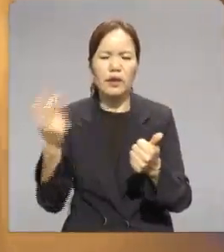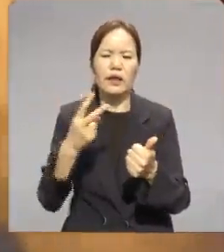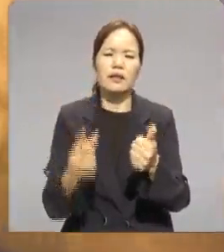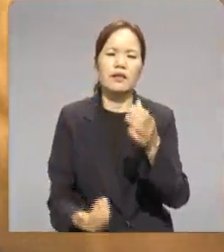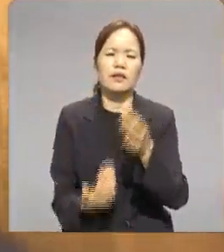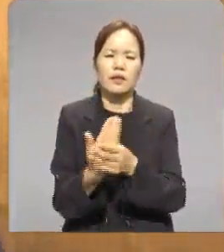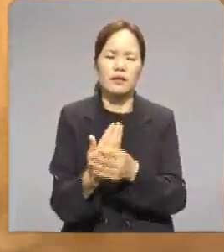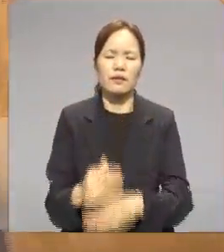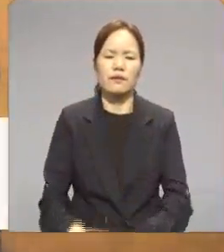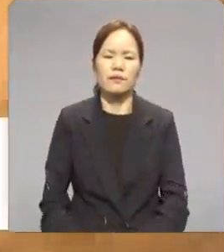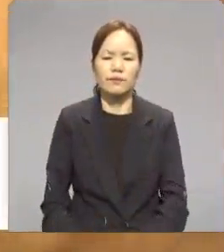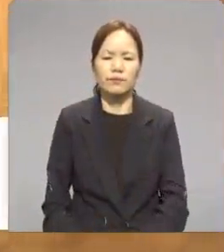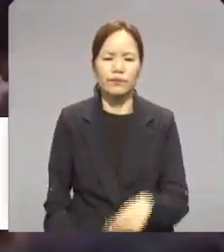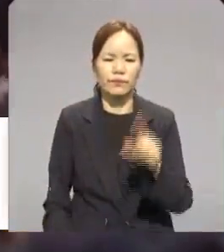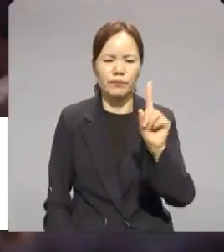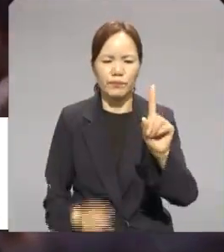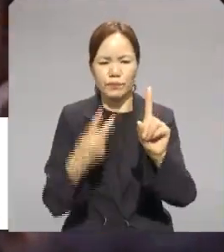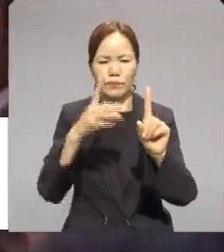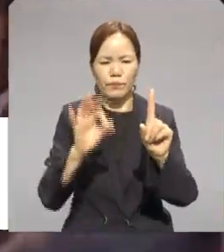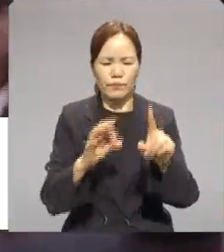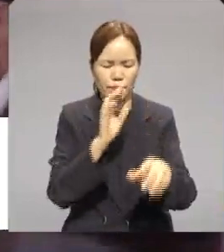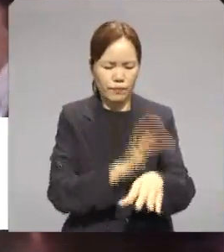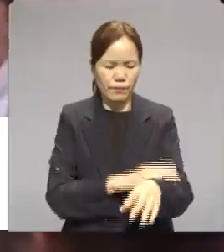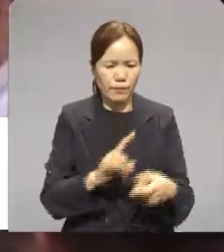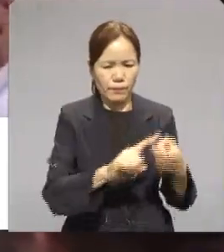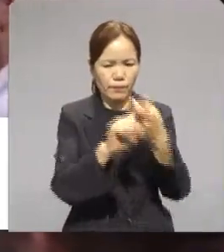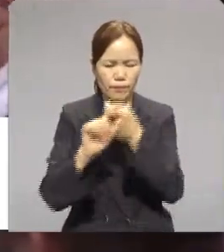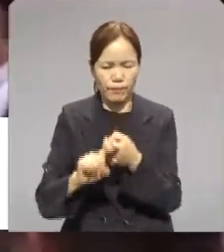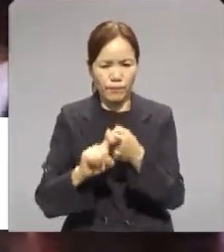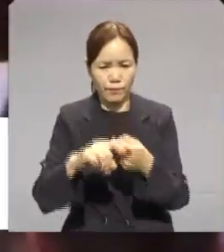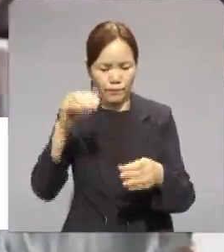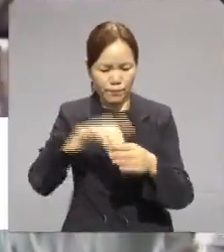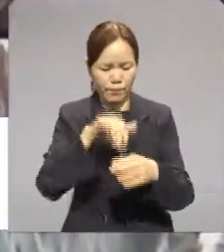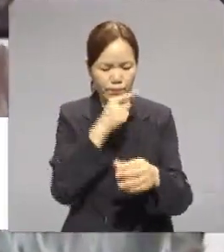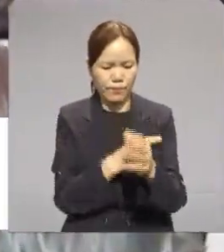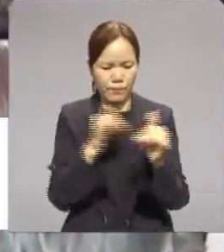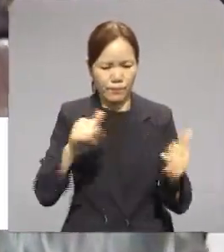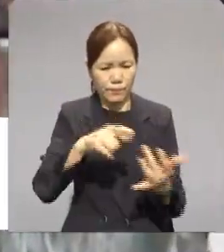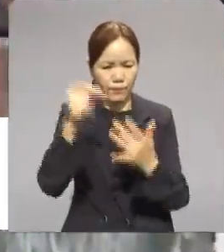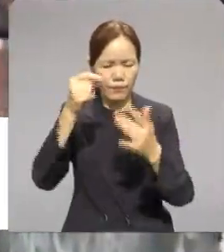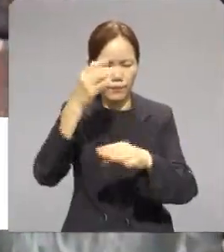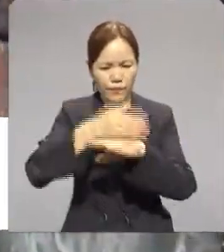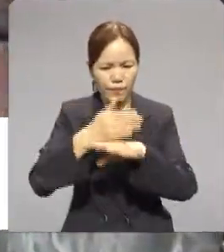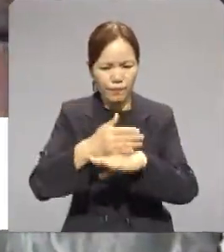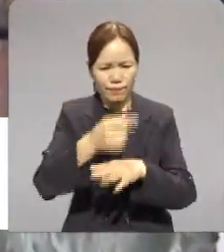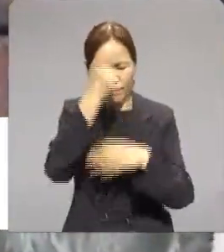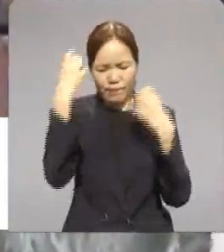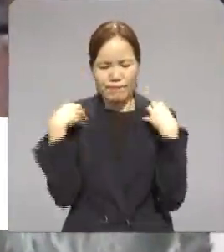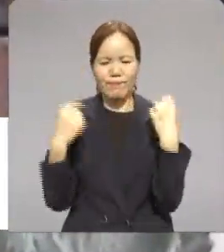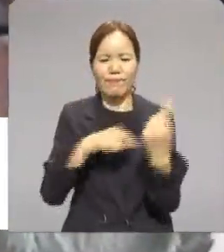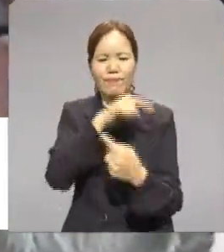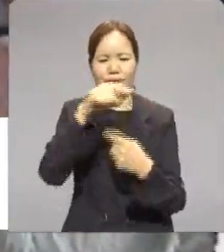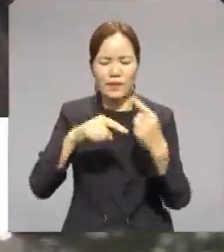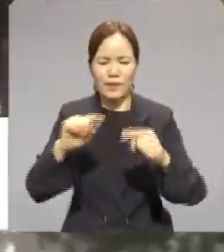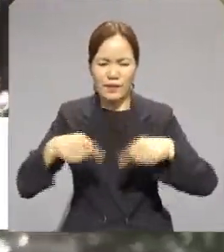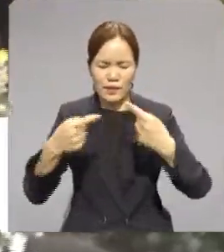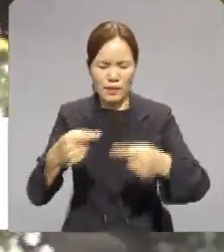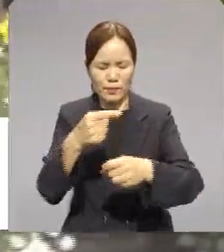겁니다. 일당이 된 좌파연합은 유권자들의 선택에 감사하며 정부 운영에 나설 뜻을 강하게